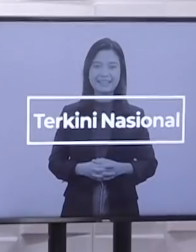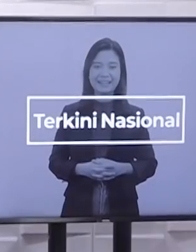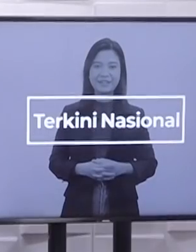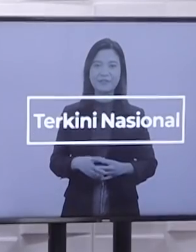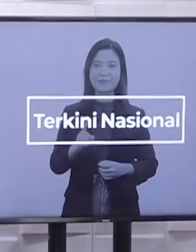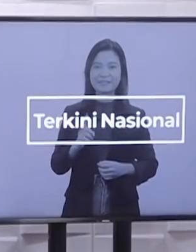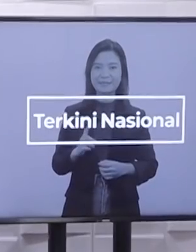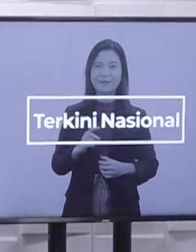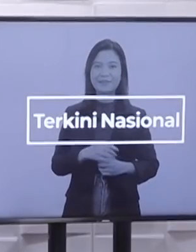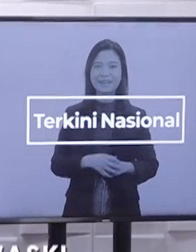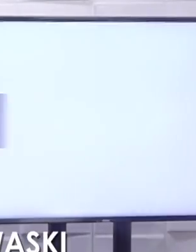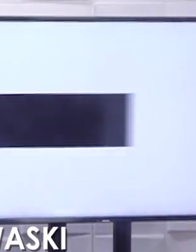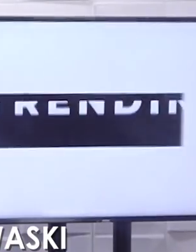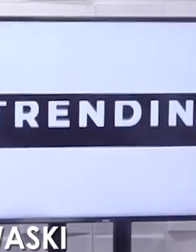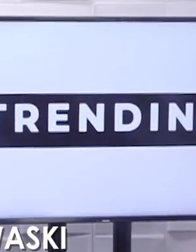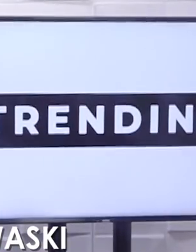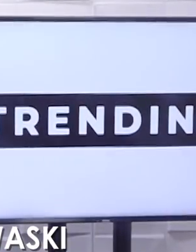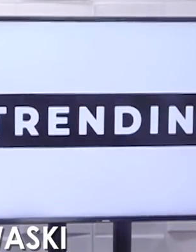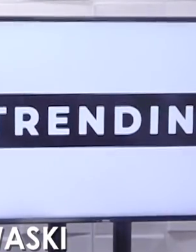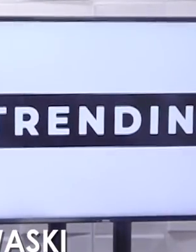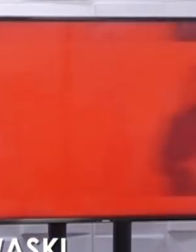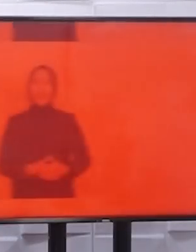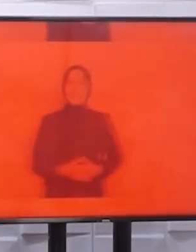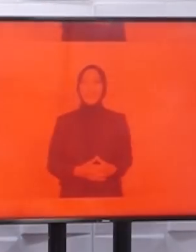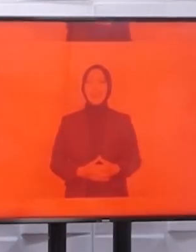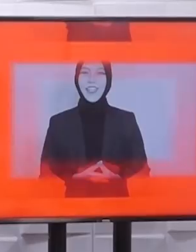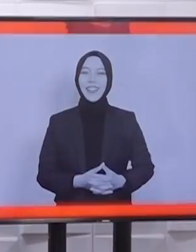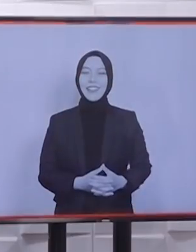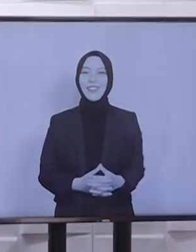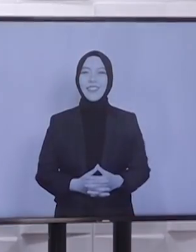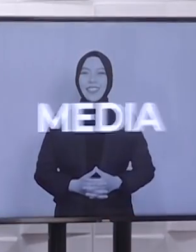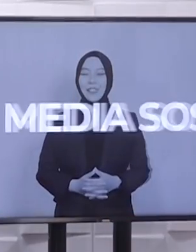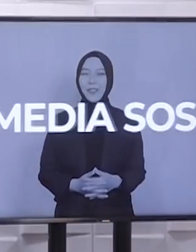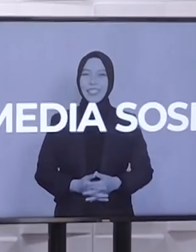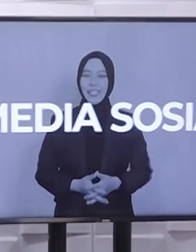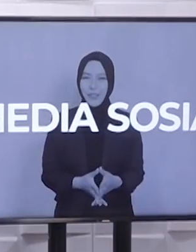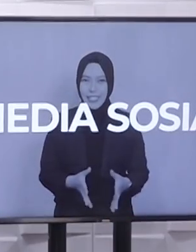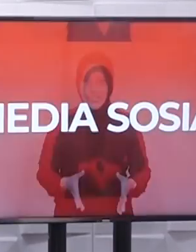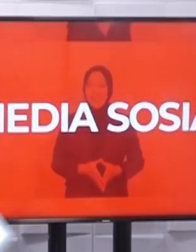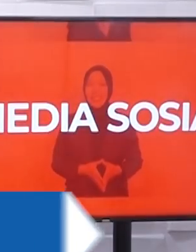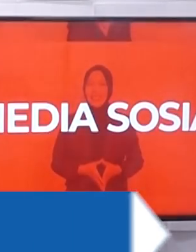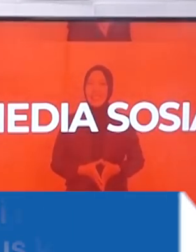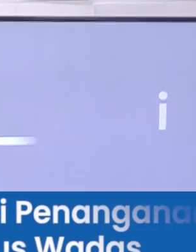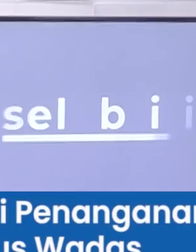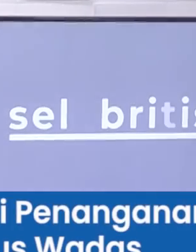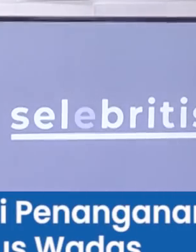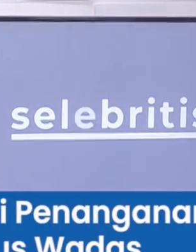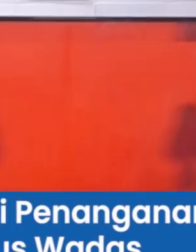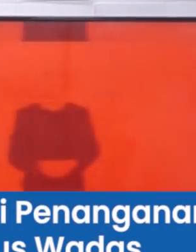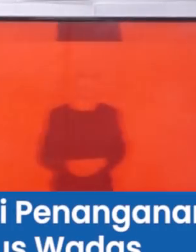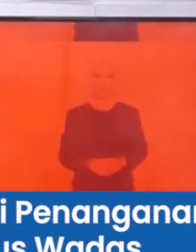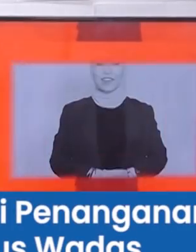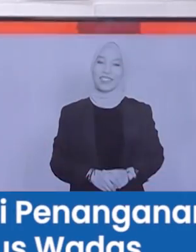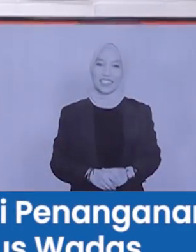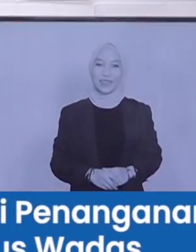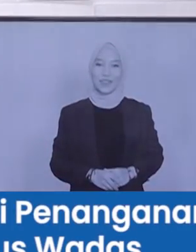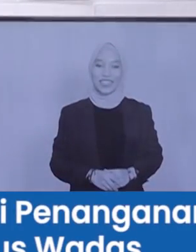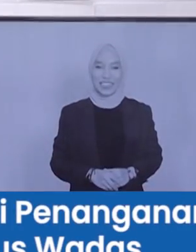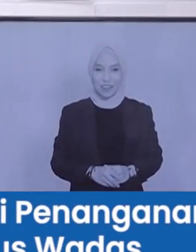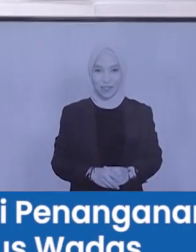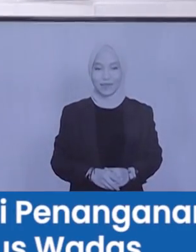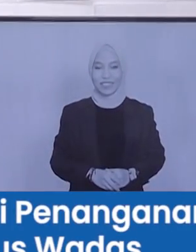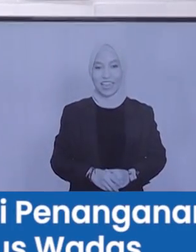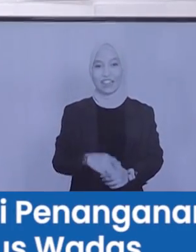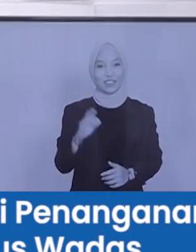Polda Jatim menyatakan saat ini tengah melakukan penyelidikan atas dugaan provokasi melalui media sosial dalam konflik agraria di